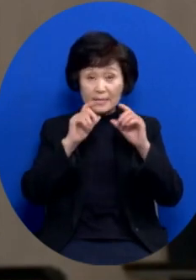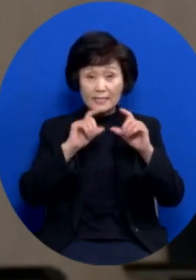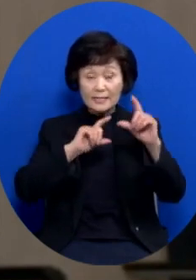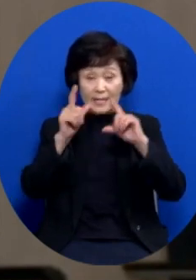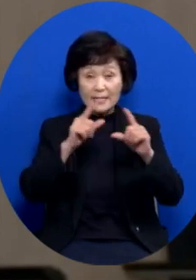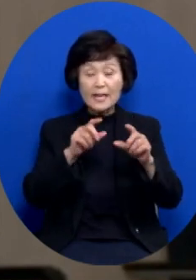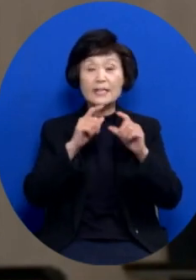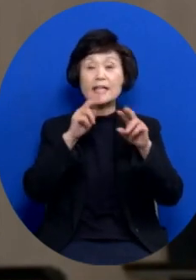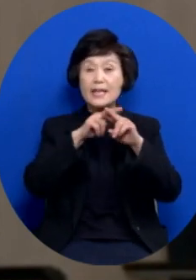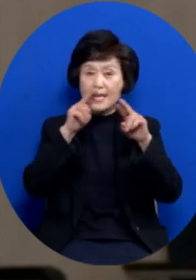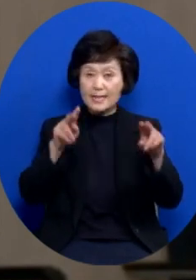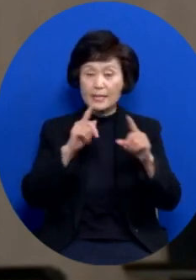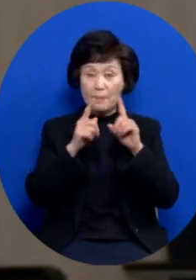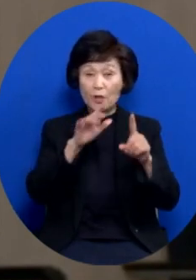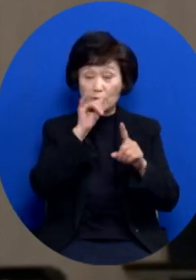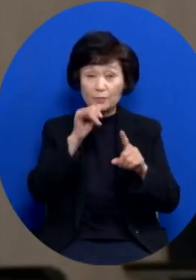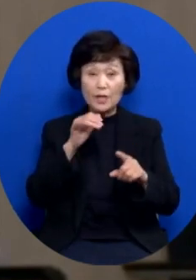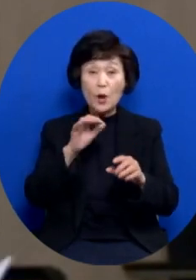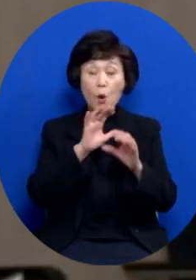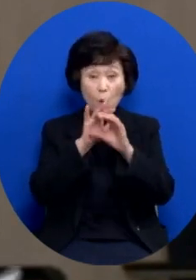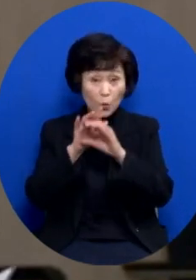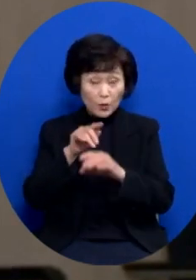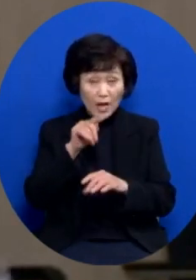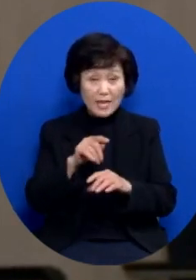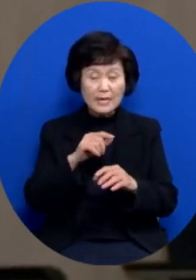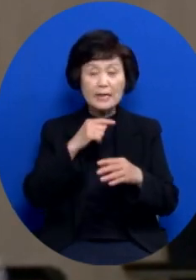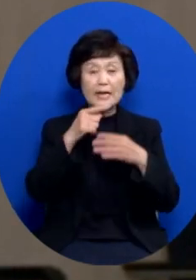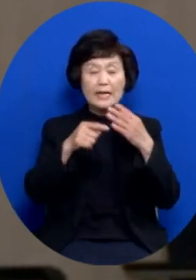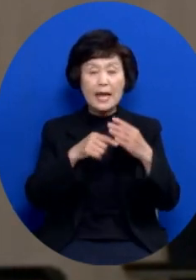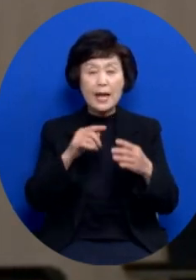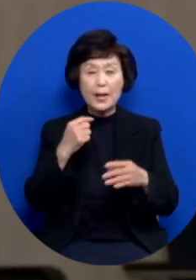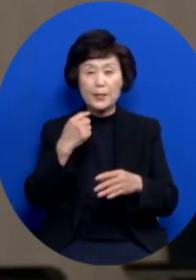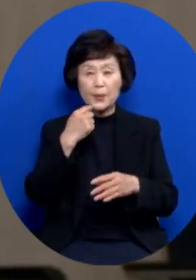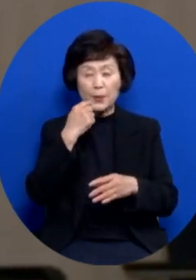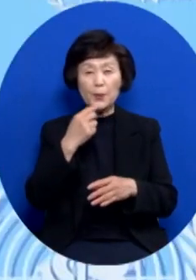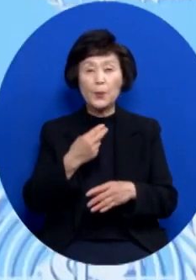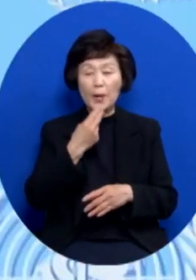또 코로나를 계절 독감처럼 대할 수 있는 시점에 다가가고 있다고 설명했습니다.